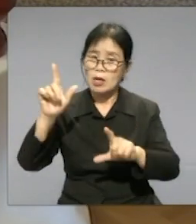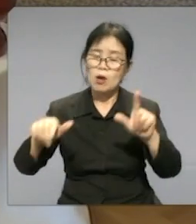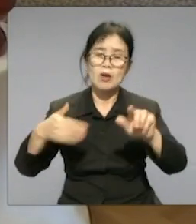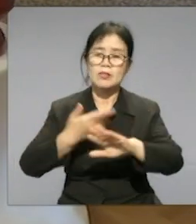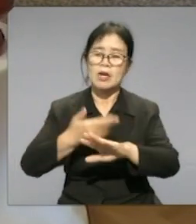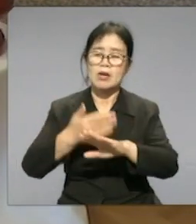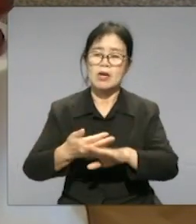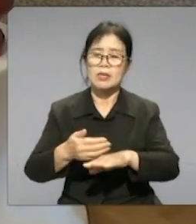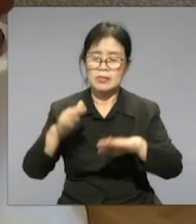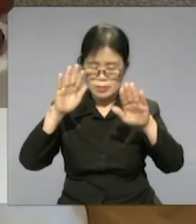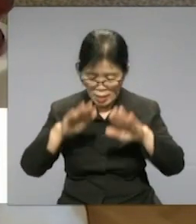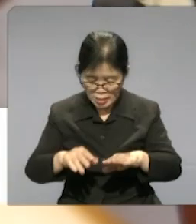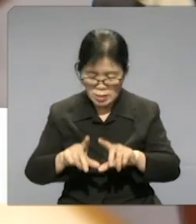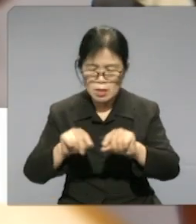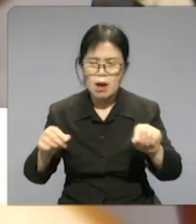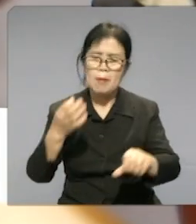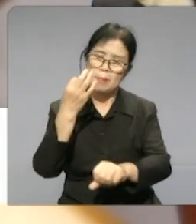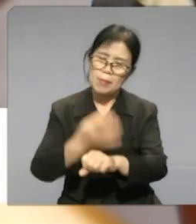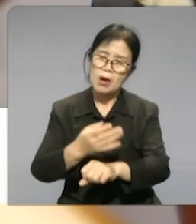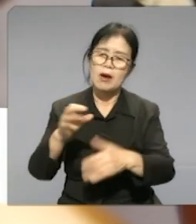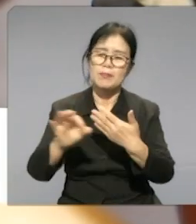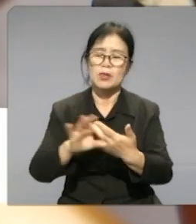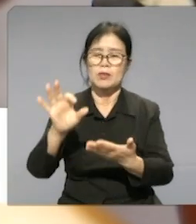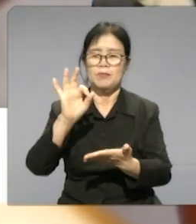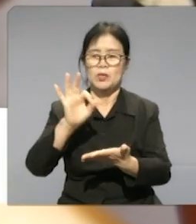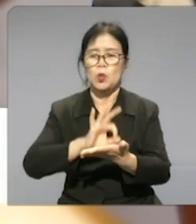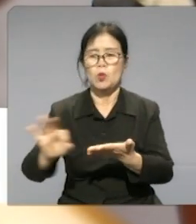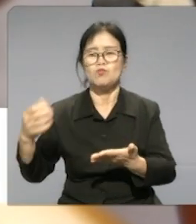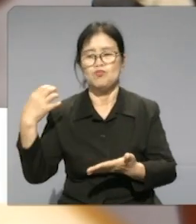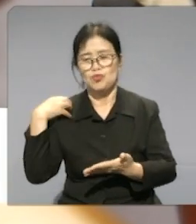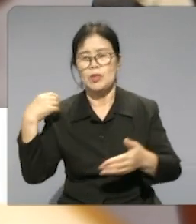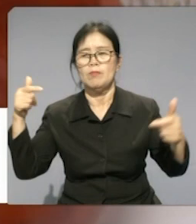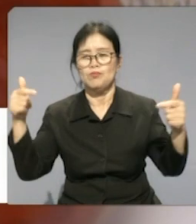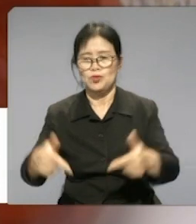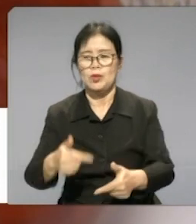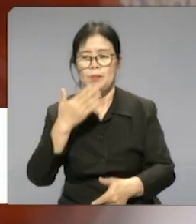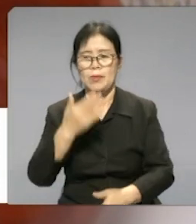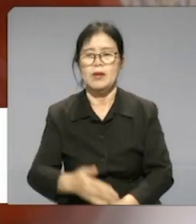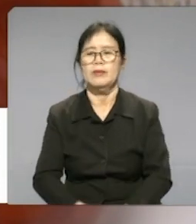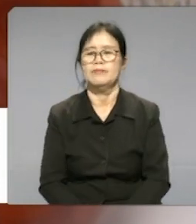별개로 차례상을 간소화하면 비용 부담을 줄일 수 있습니다